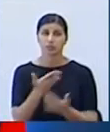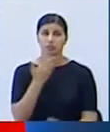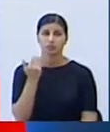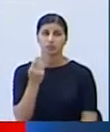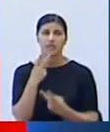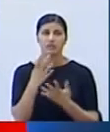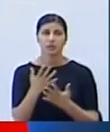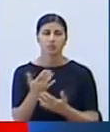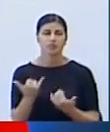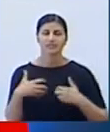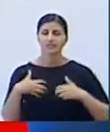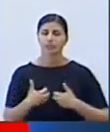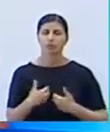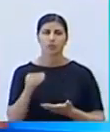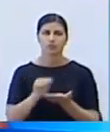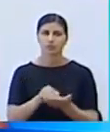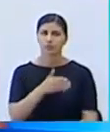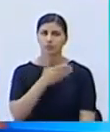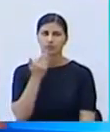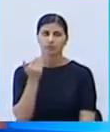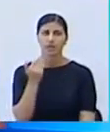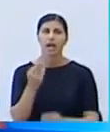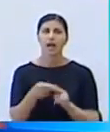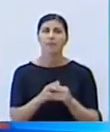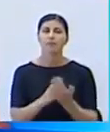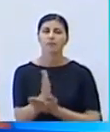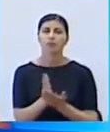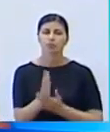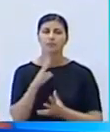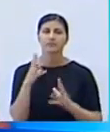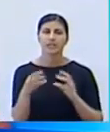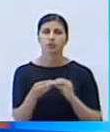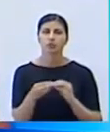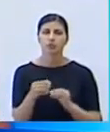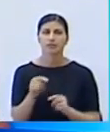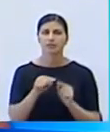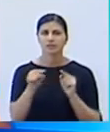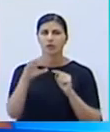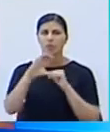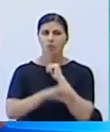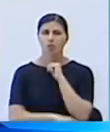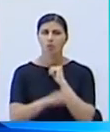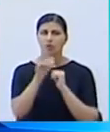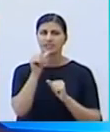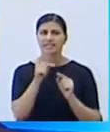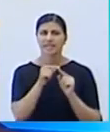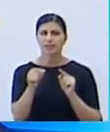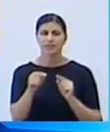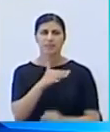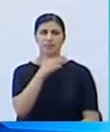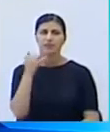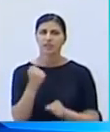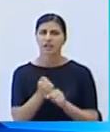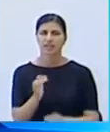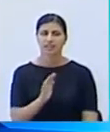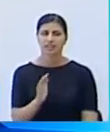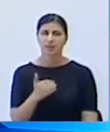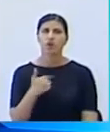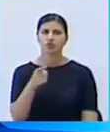ასახული. დღეს სამწუხაროდ არ არის ეს ასახული. ამ მიმართულებით ფაქტობრივად ბოლო წლების განმავლობაში ბევრი არ კეთდება. თქვენ